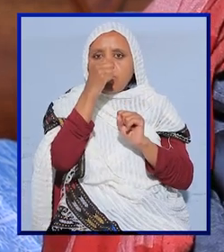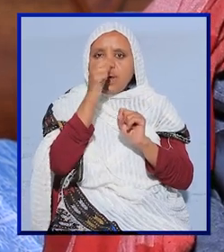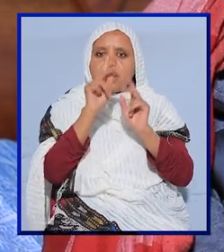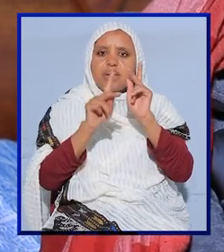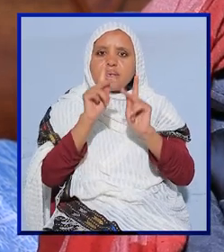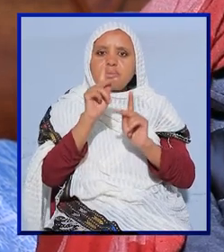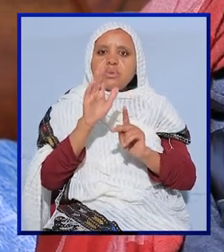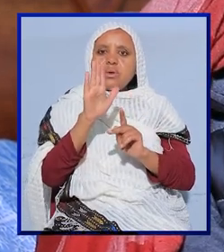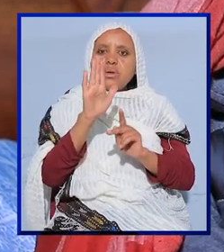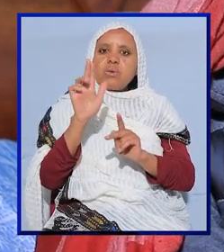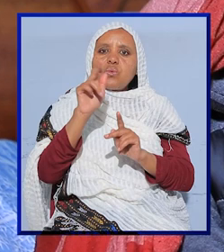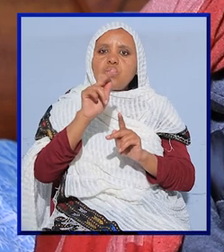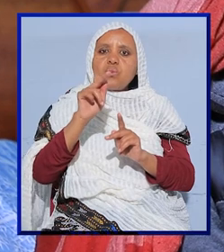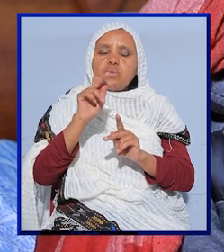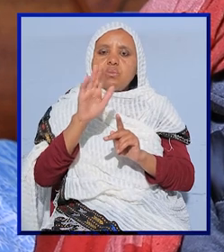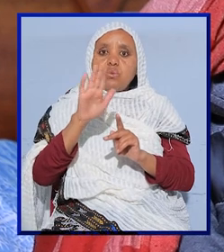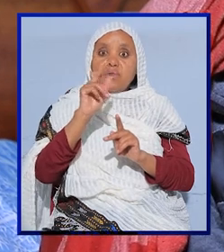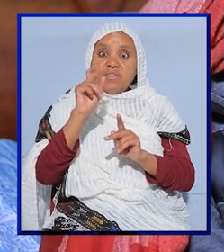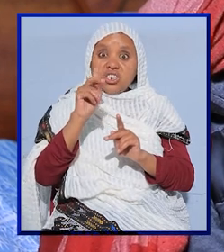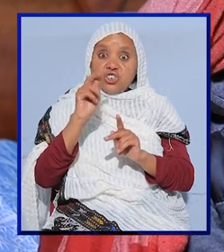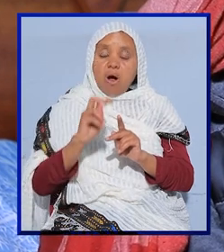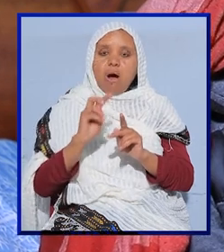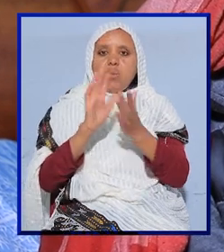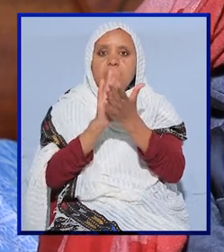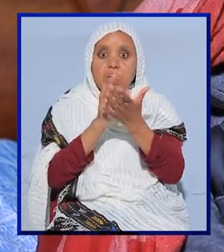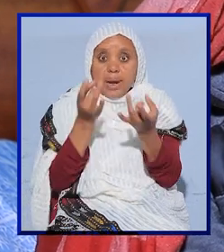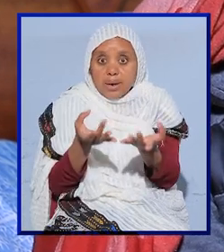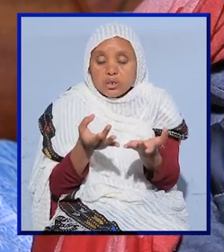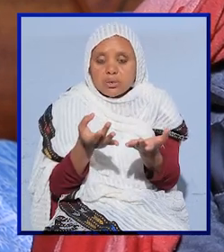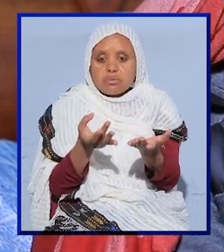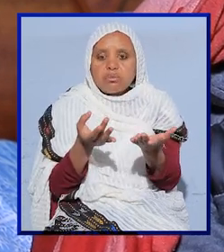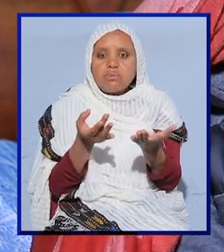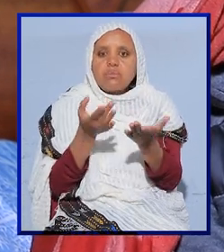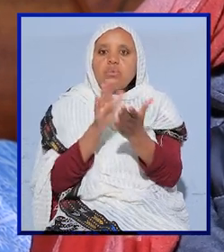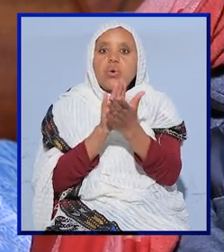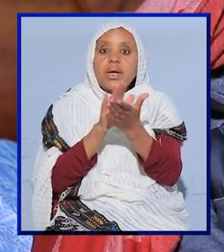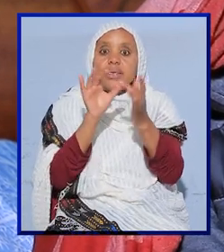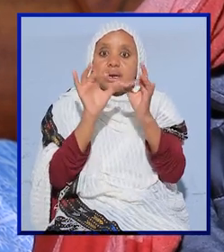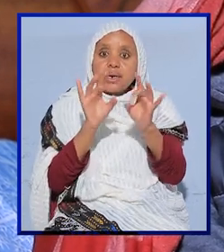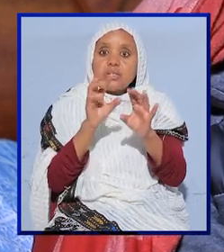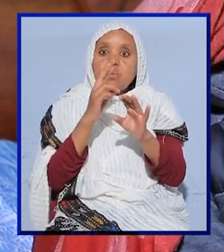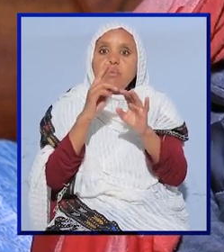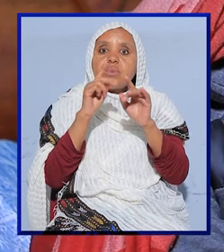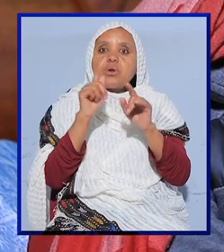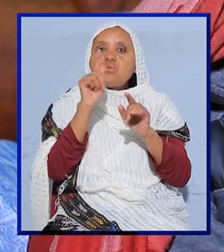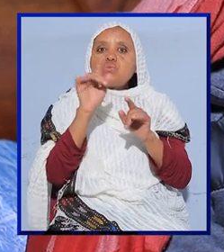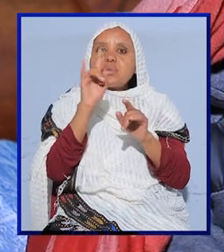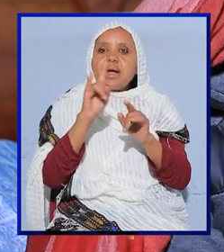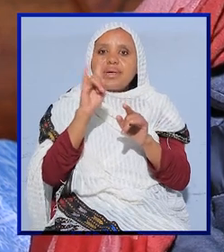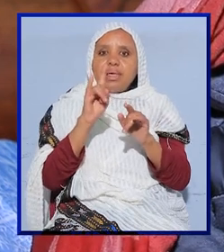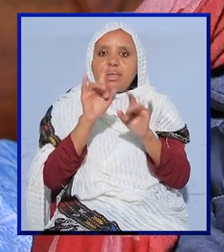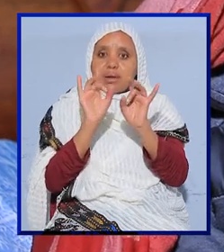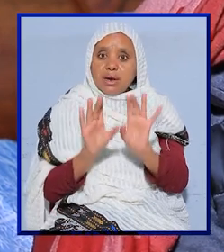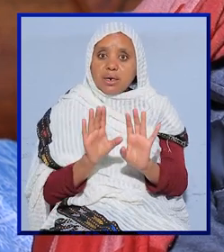የኢትዮጵያ ሕግ የጉድፈቻ ወረቀት ከሌለሽ አለ። የጉድፈቻ ወረቀት ከሌለሽ ወይ የኑዛዜ